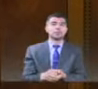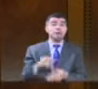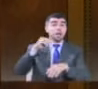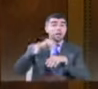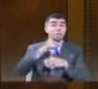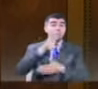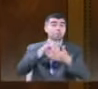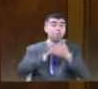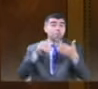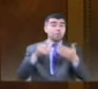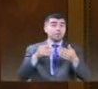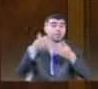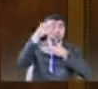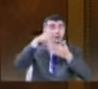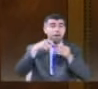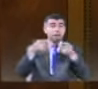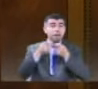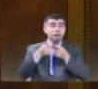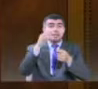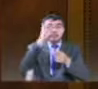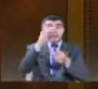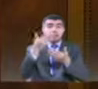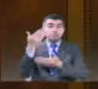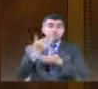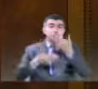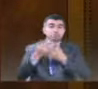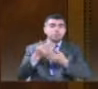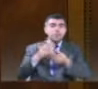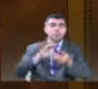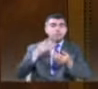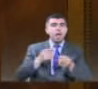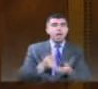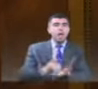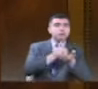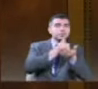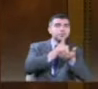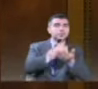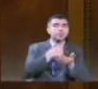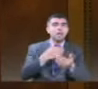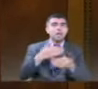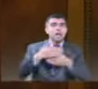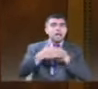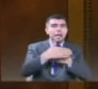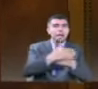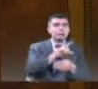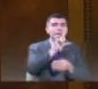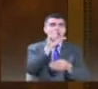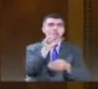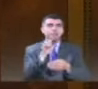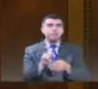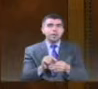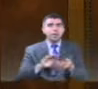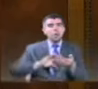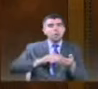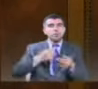هذا البرنامج من المغرب نموذجا للإصلاحات السياسية والاقتصادية والاجتماعية بالنسبة لبلدان الجوار والدول الإفريقية، وسيوفر فضاء